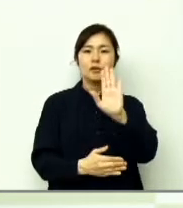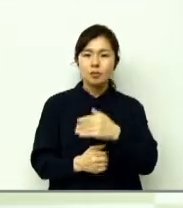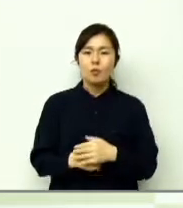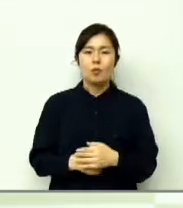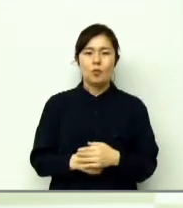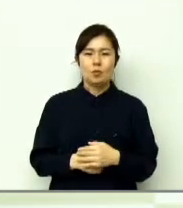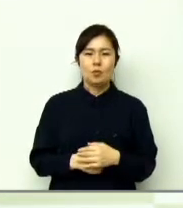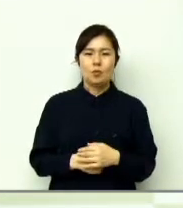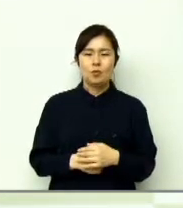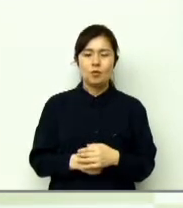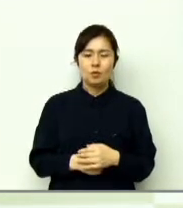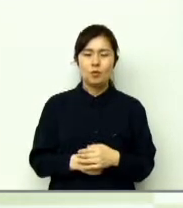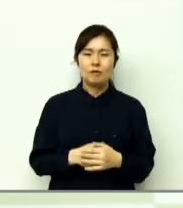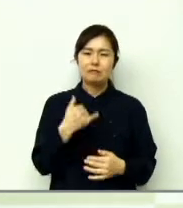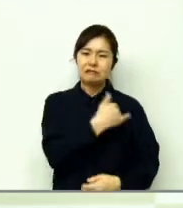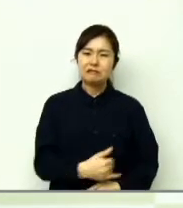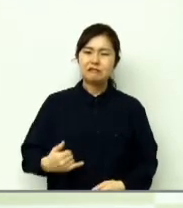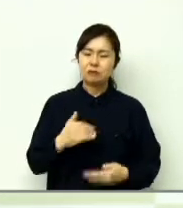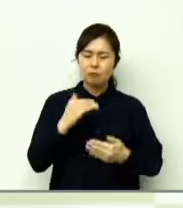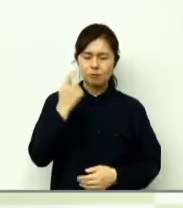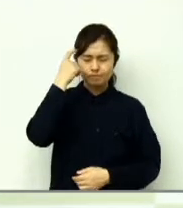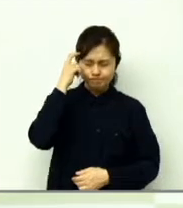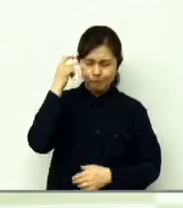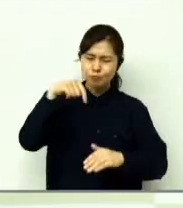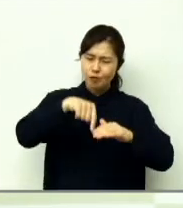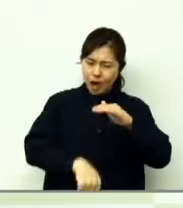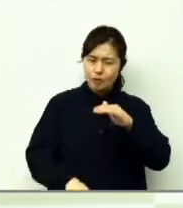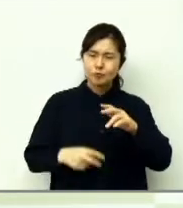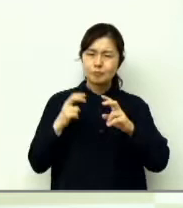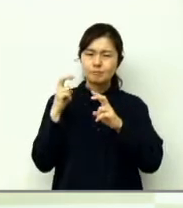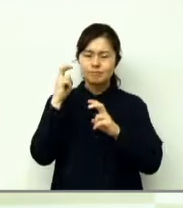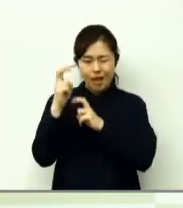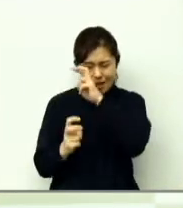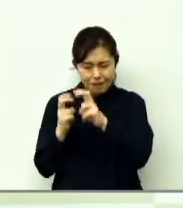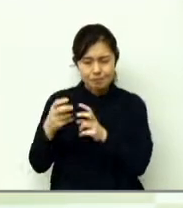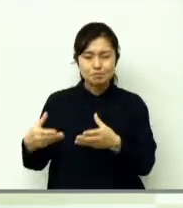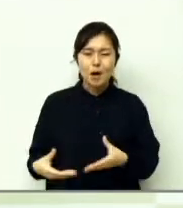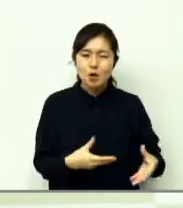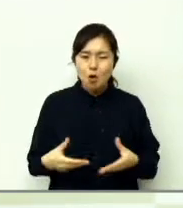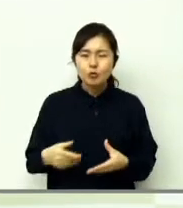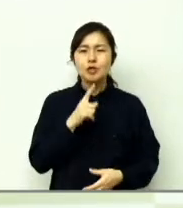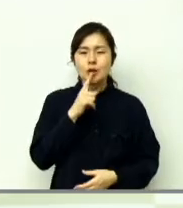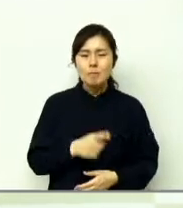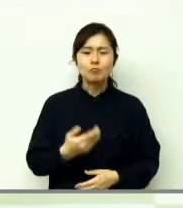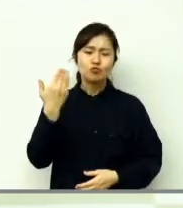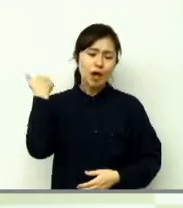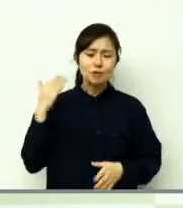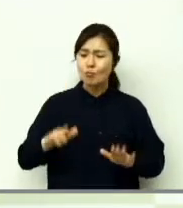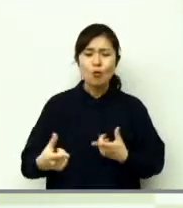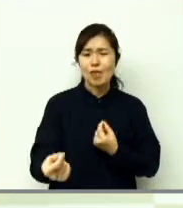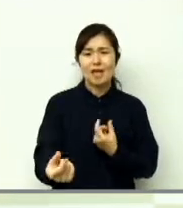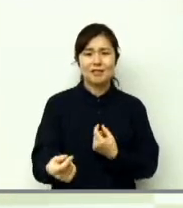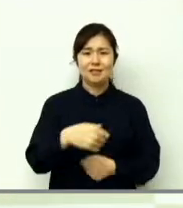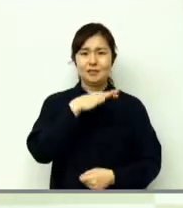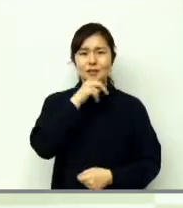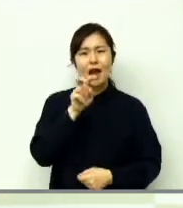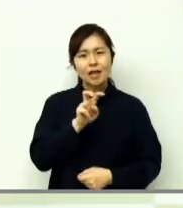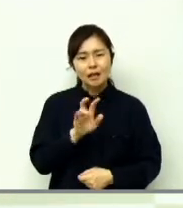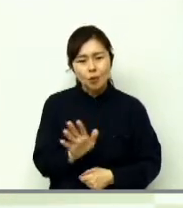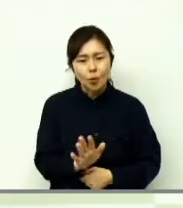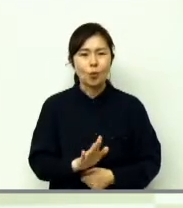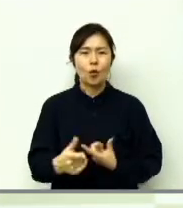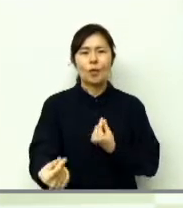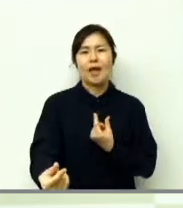迷い人生についていろいろ深く考える、そんな時期、あるいはそんなことで思い悩んでい